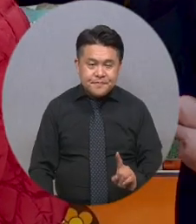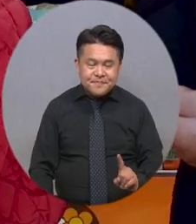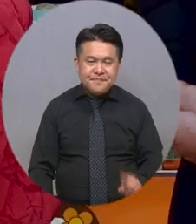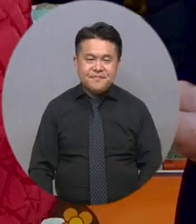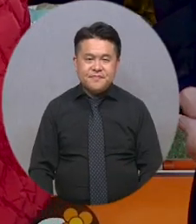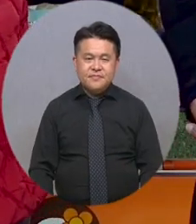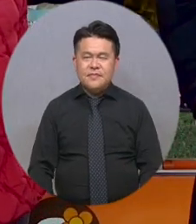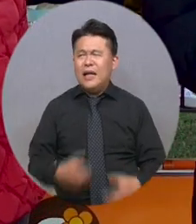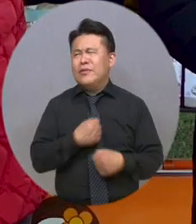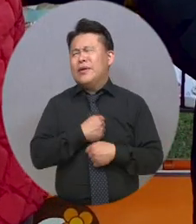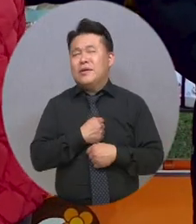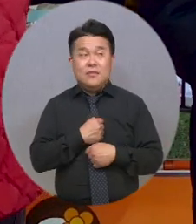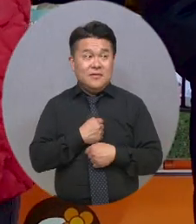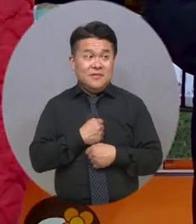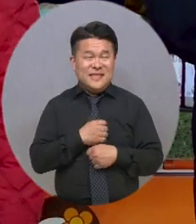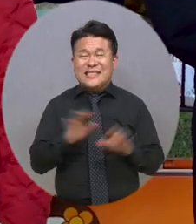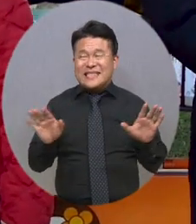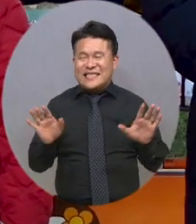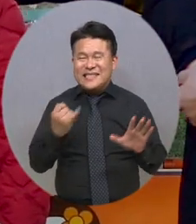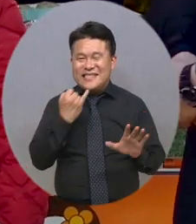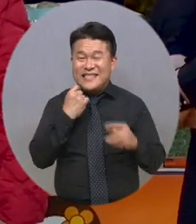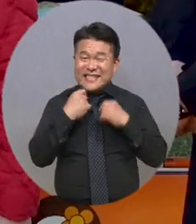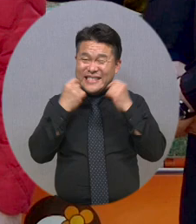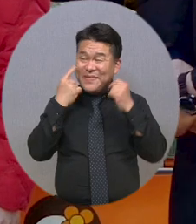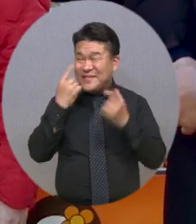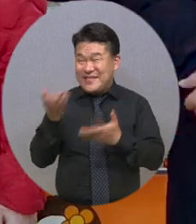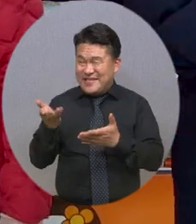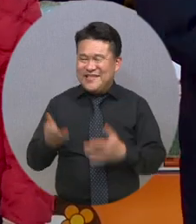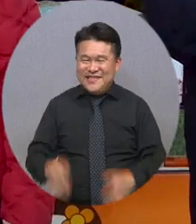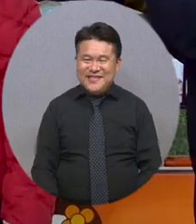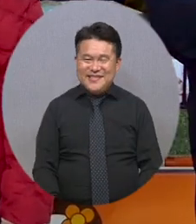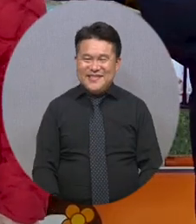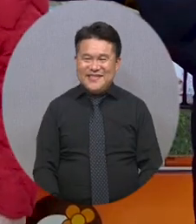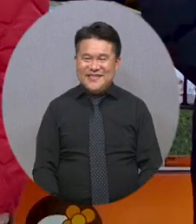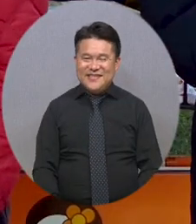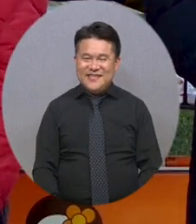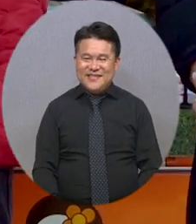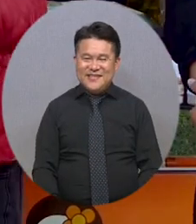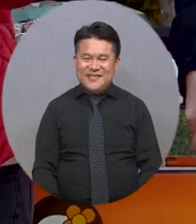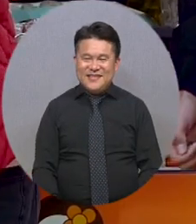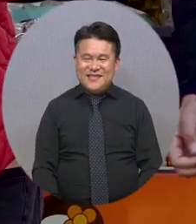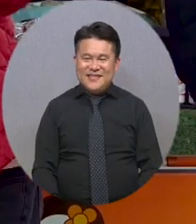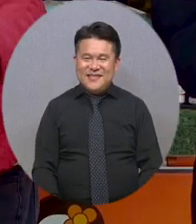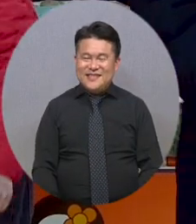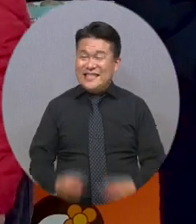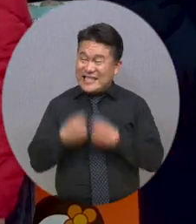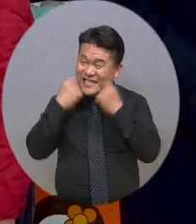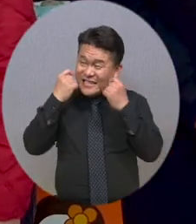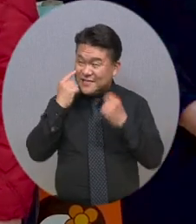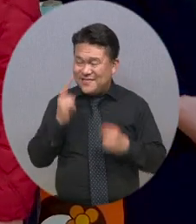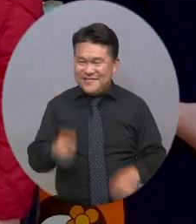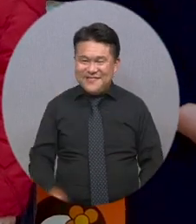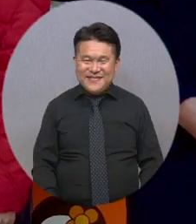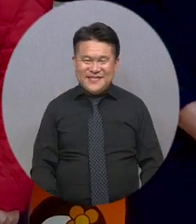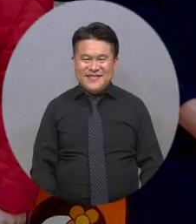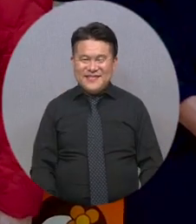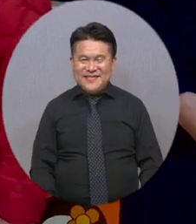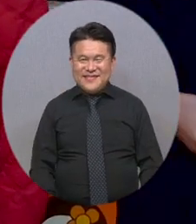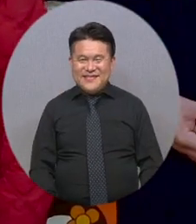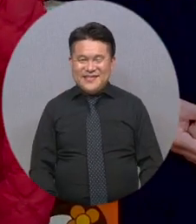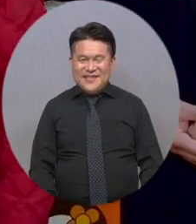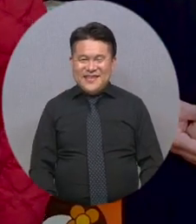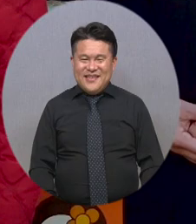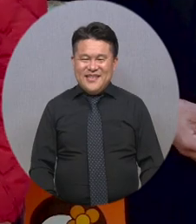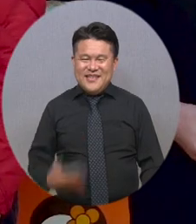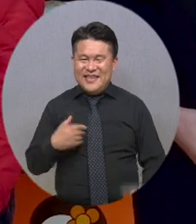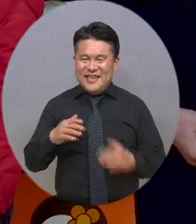긴장이 돼요. 긴장이 돼요? 스마일. 네, 스마일. 김치. 네. 김치 한번 해주고. 김치. 우리 집 표고